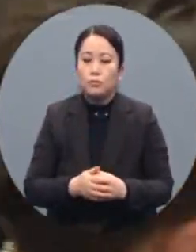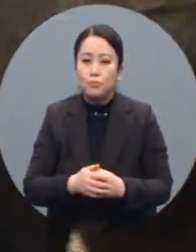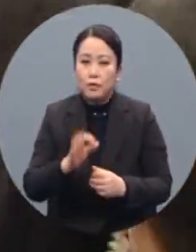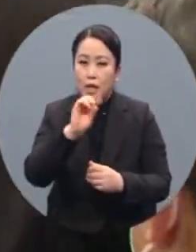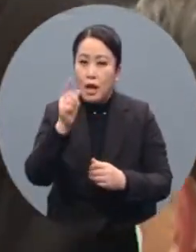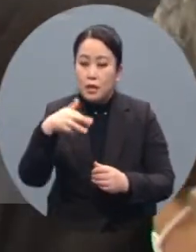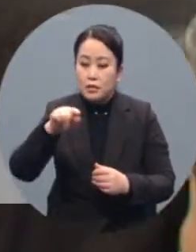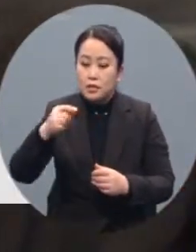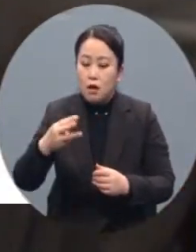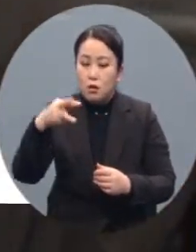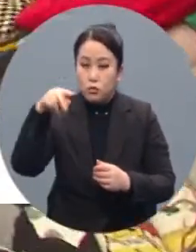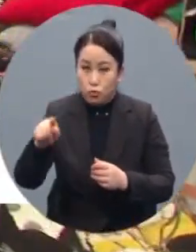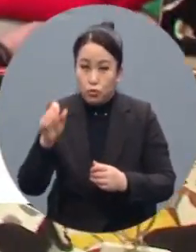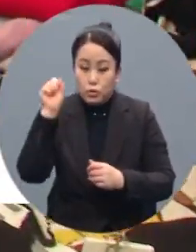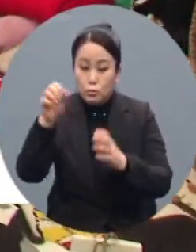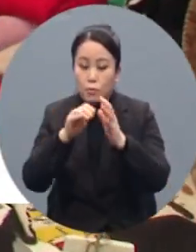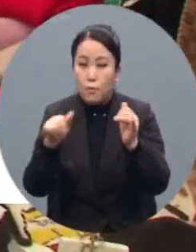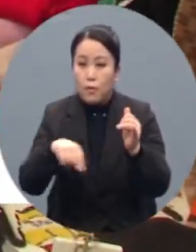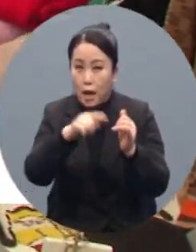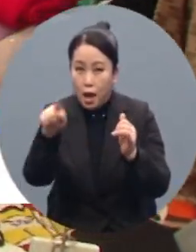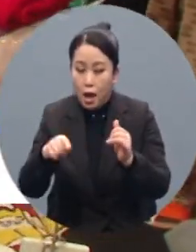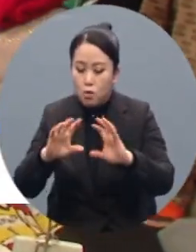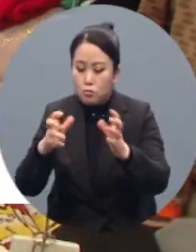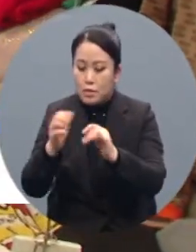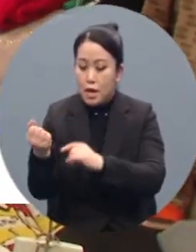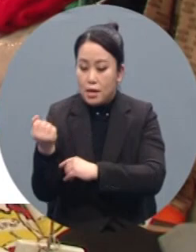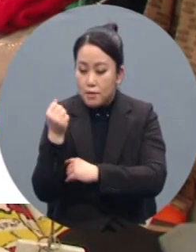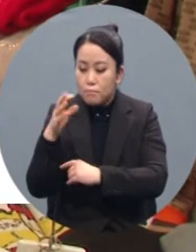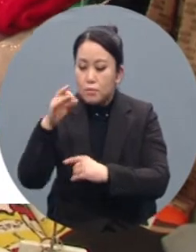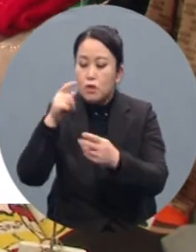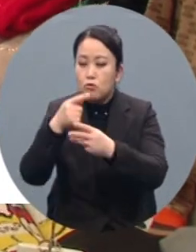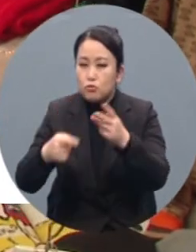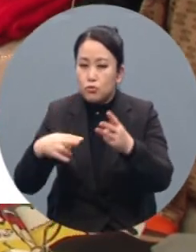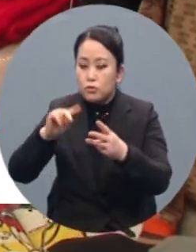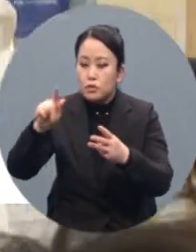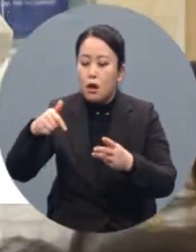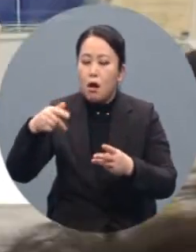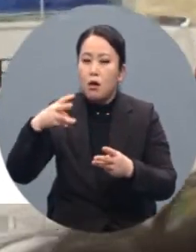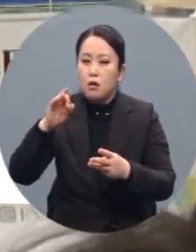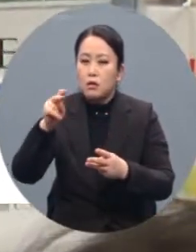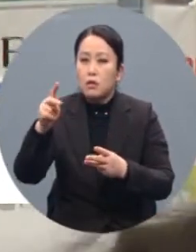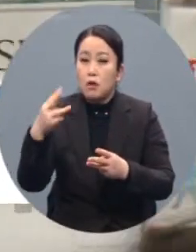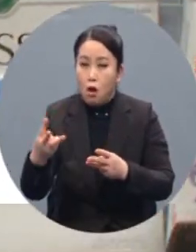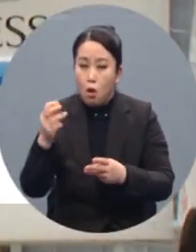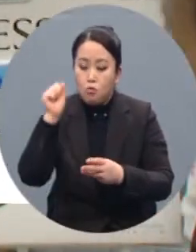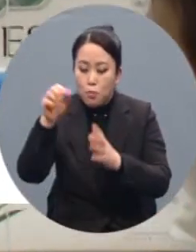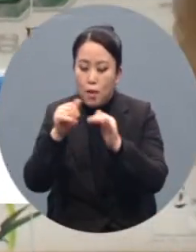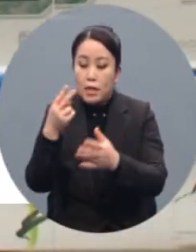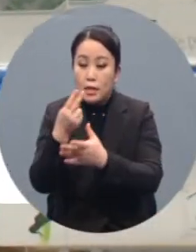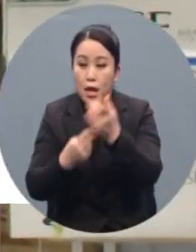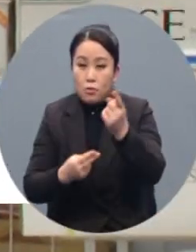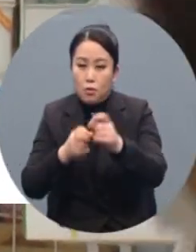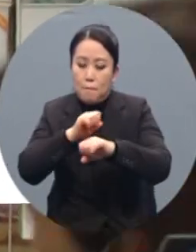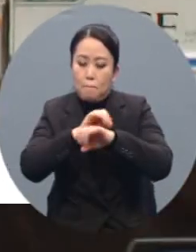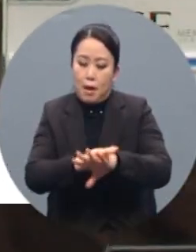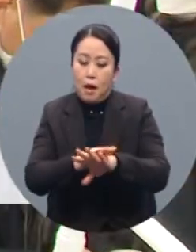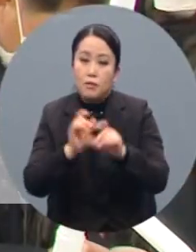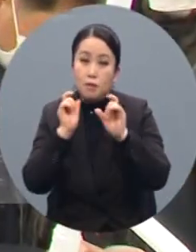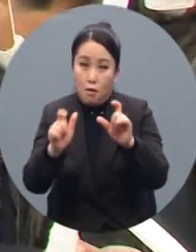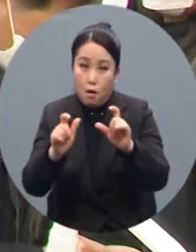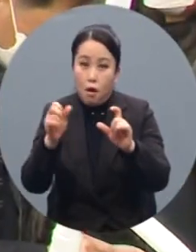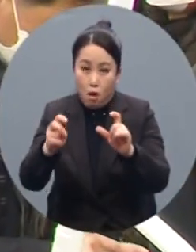안철수 국민의당 대선 후보가 국민의힘 윤석열 후보와의 단일화 결렬 선언과 선관위 TV토론 직후 부산을